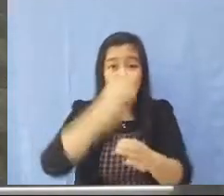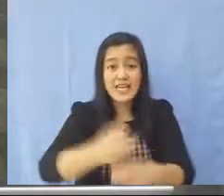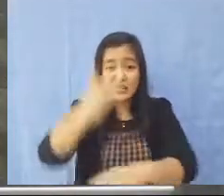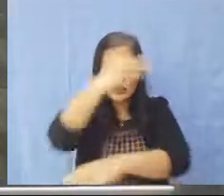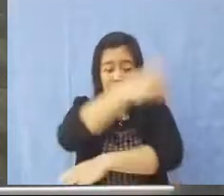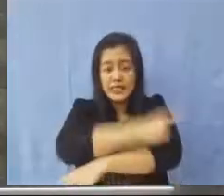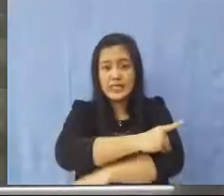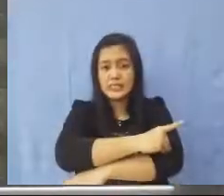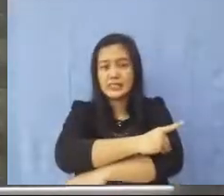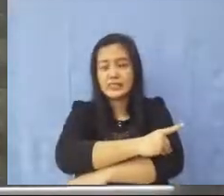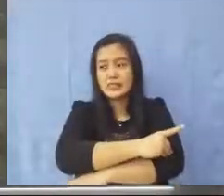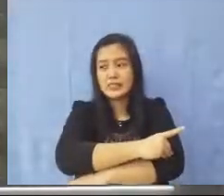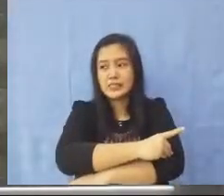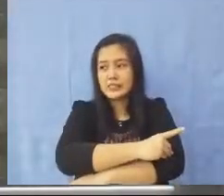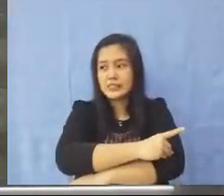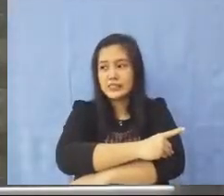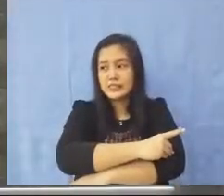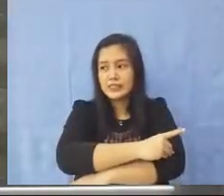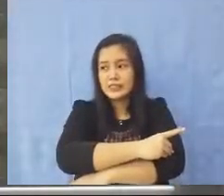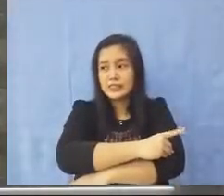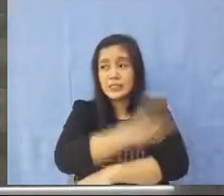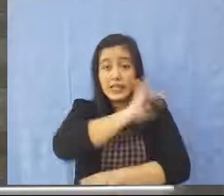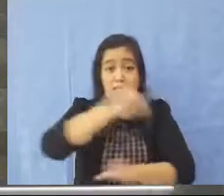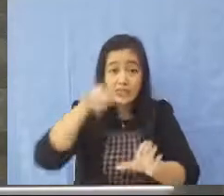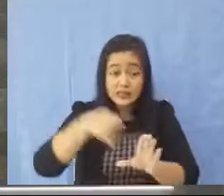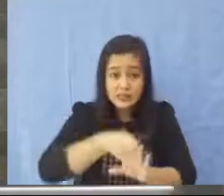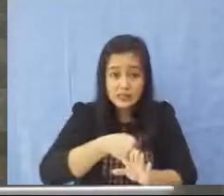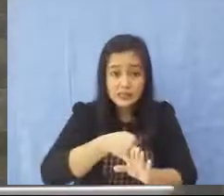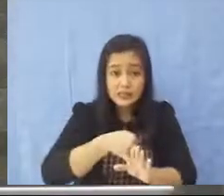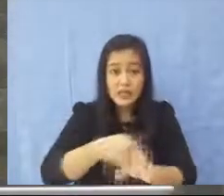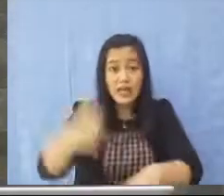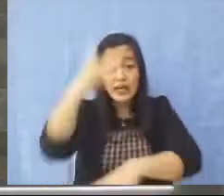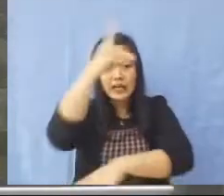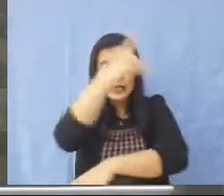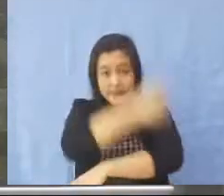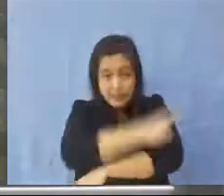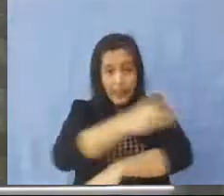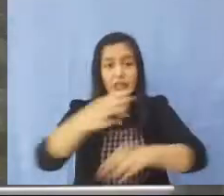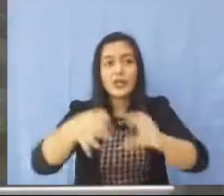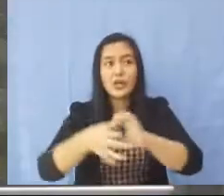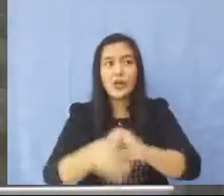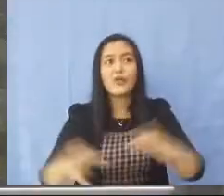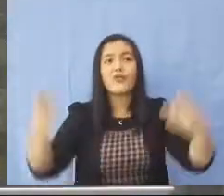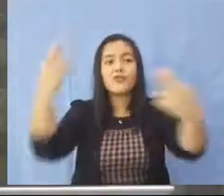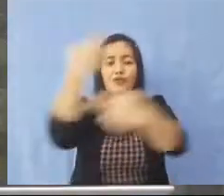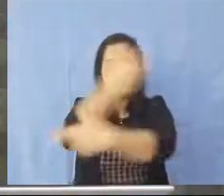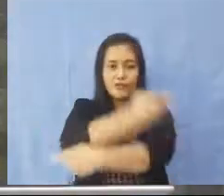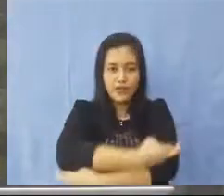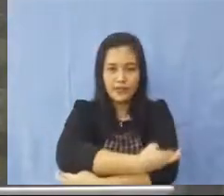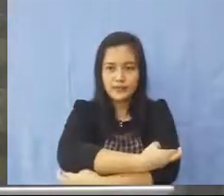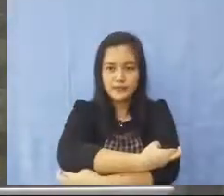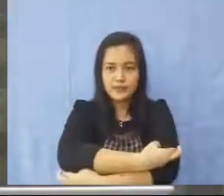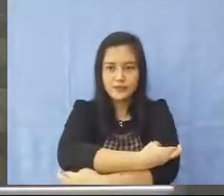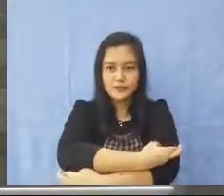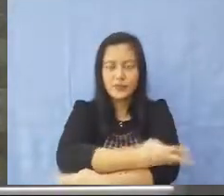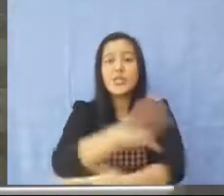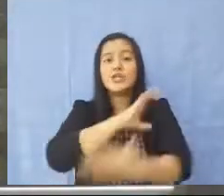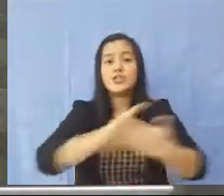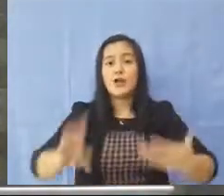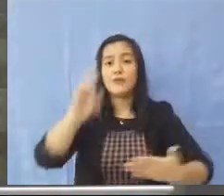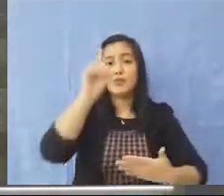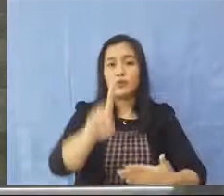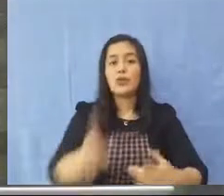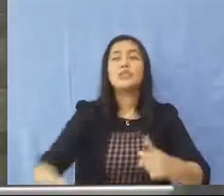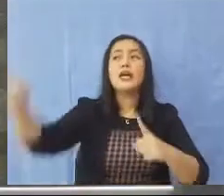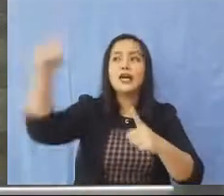course, including the day of rest. Yan po. So, inuulit ko, chapter 1 to chapter 2,